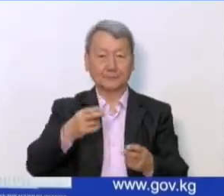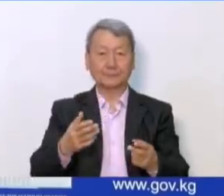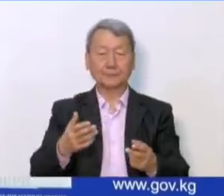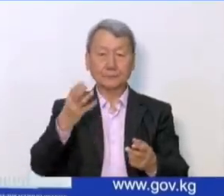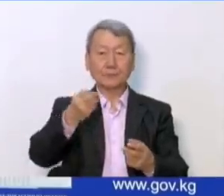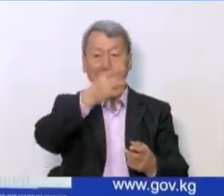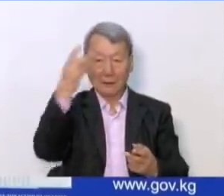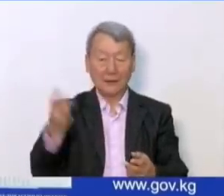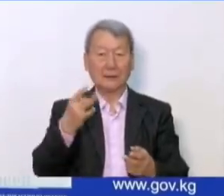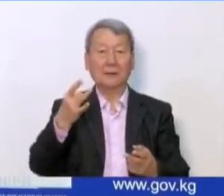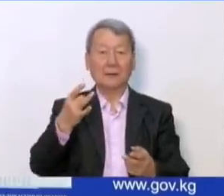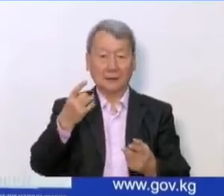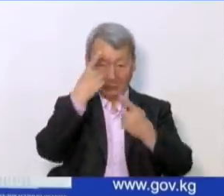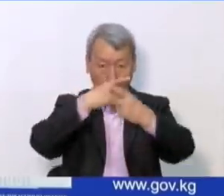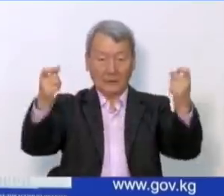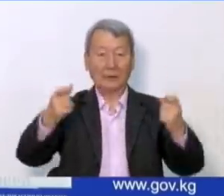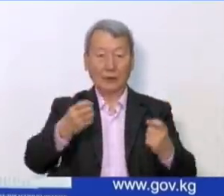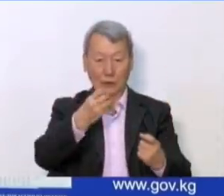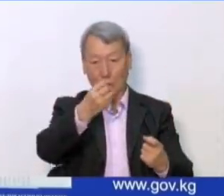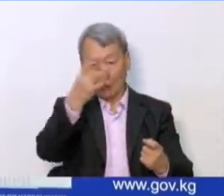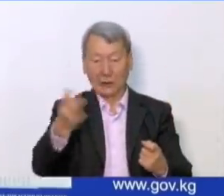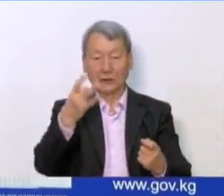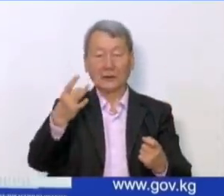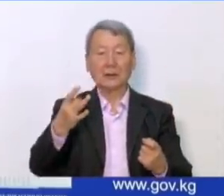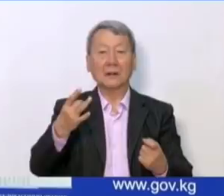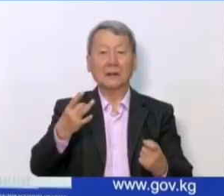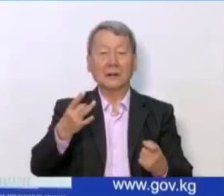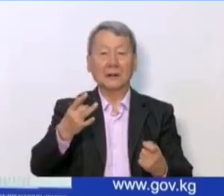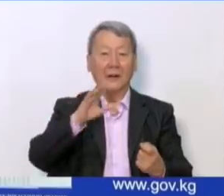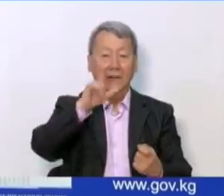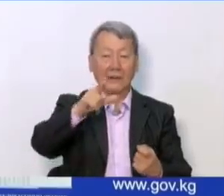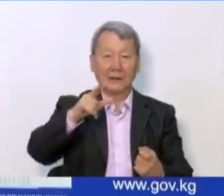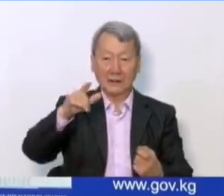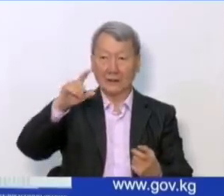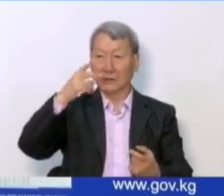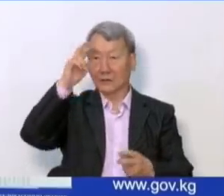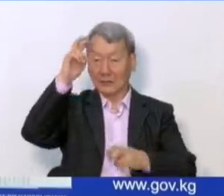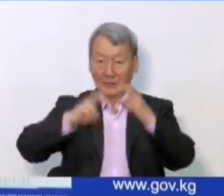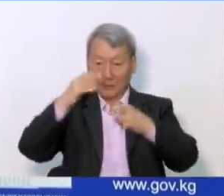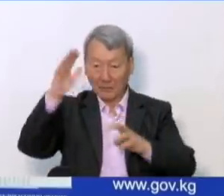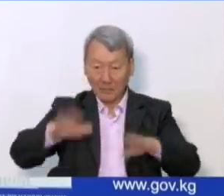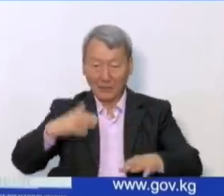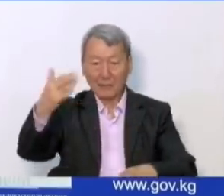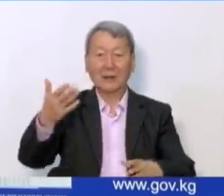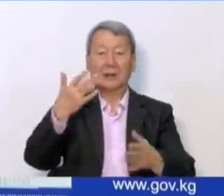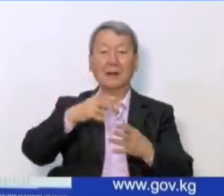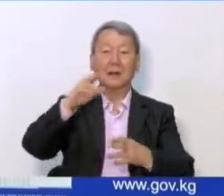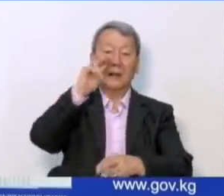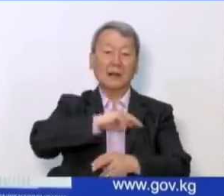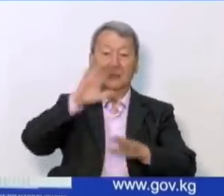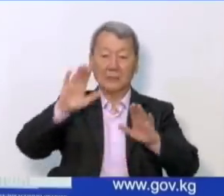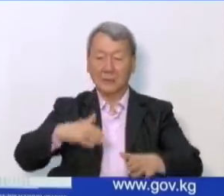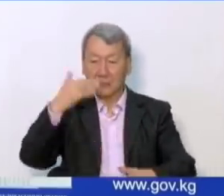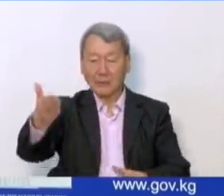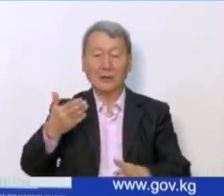бир жолу чакырып кетерли, мына ошол өзүнүн экономикалык ишмердүүлүгүн жандандырган объекттердин баарын өтө